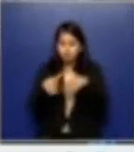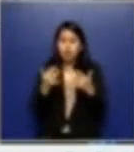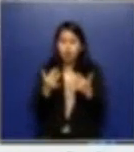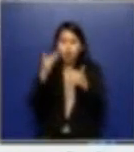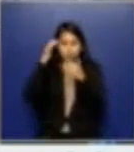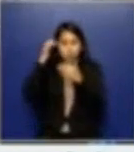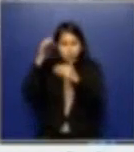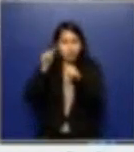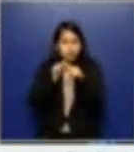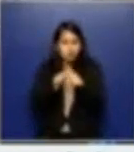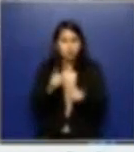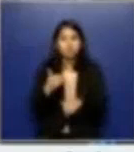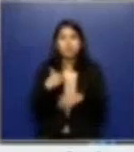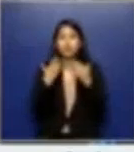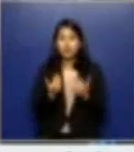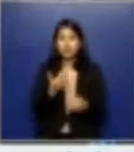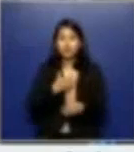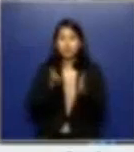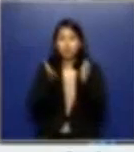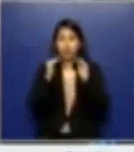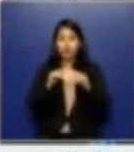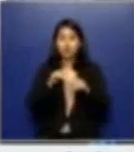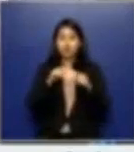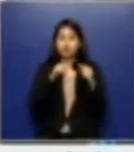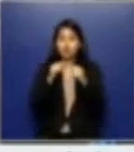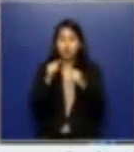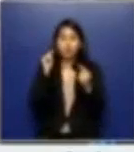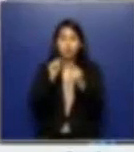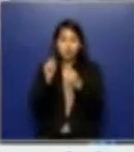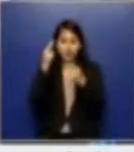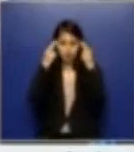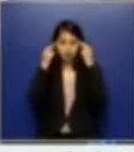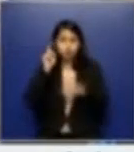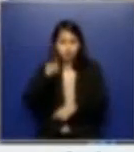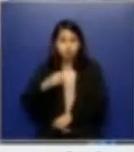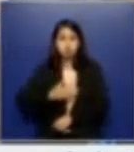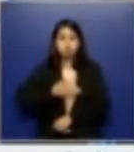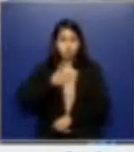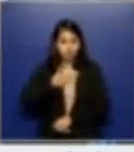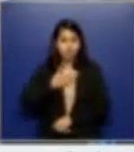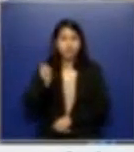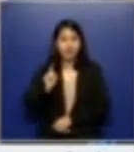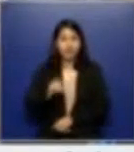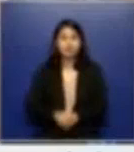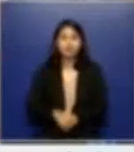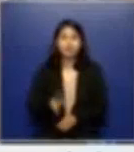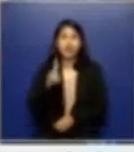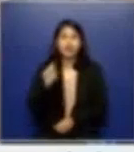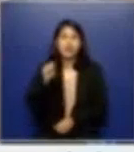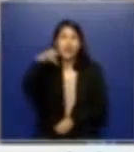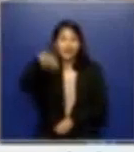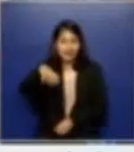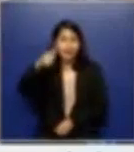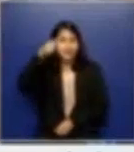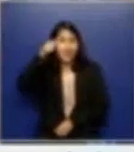นแล้ววันนี้ผมขออนุญาตเรียนผ่านไปยังท่านนายกครับท่านควรภูมิใจครับว่าสภาของเรา3วันนะท่านประธ